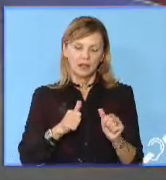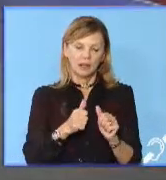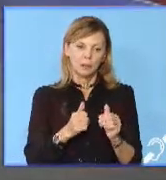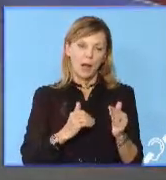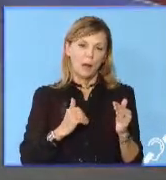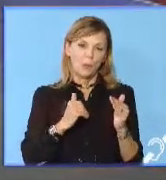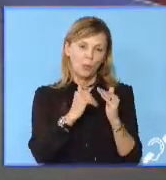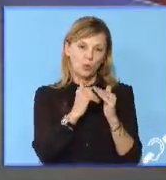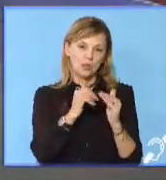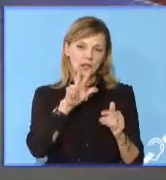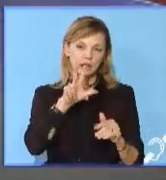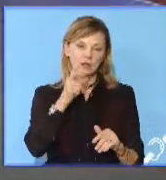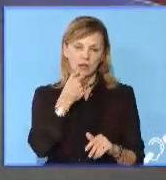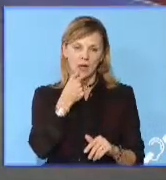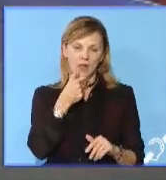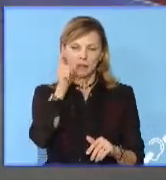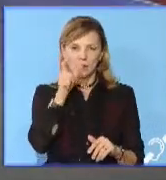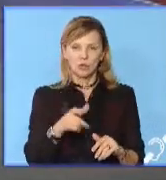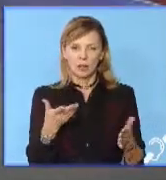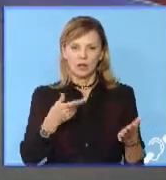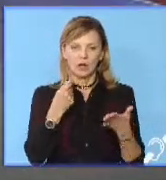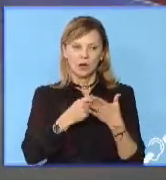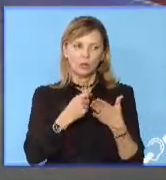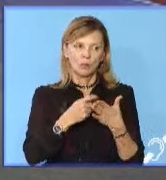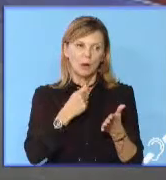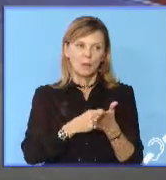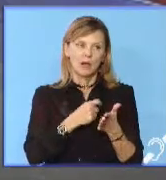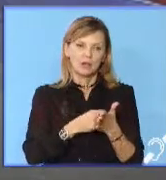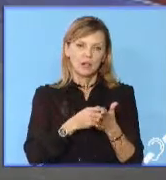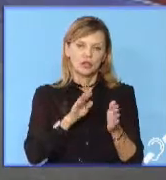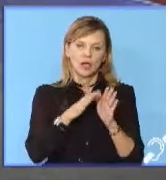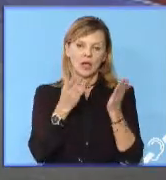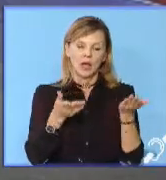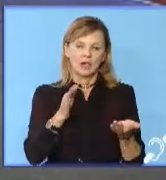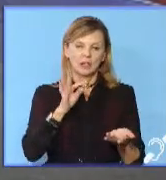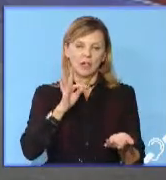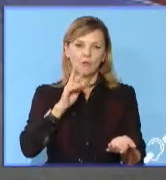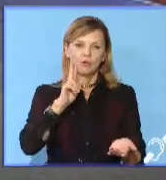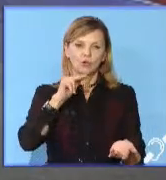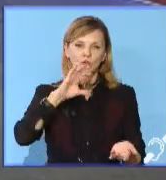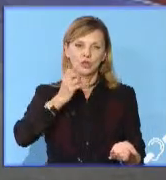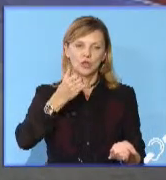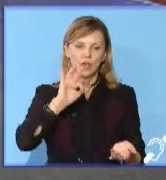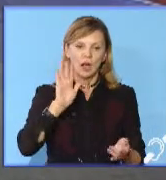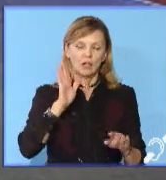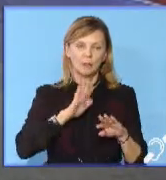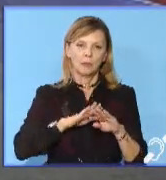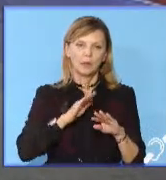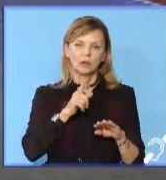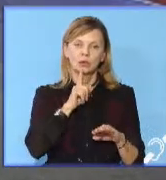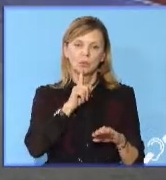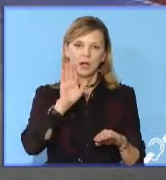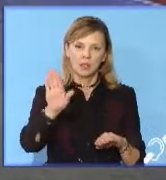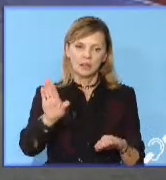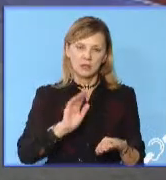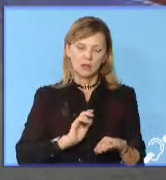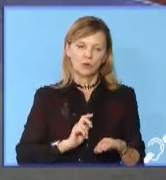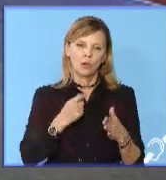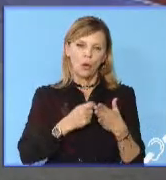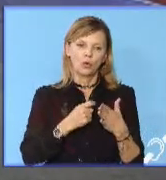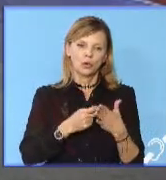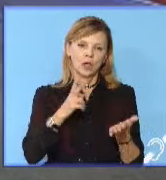iar cumpărătorul plătește tarifele de carte funciară de întabulare a proprietății pe numele dumnealui, onorariul